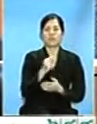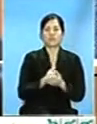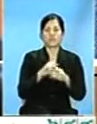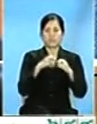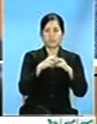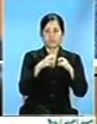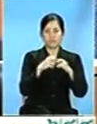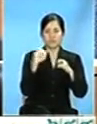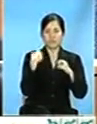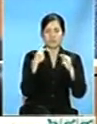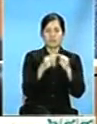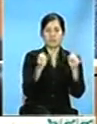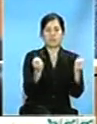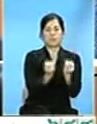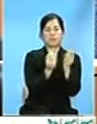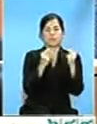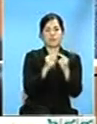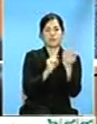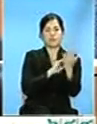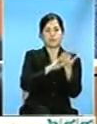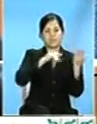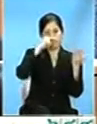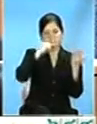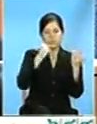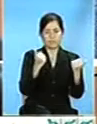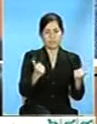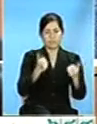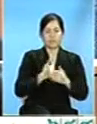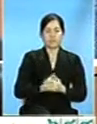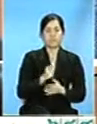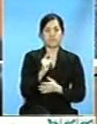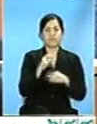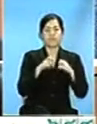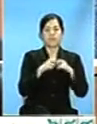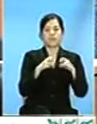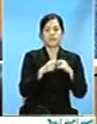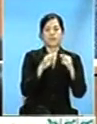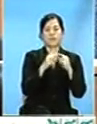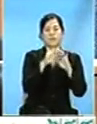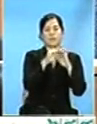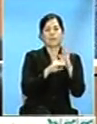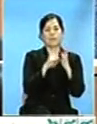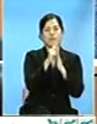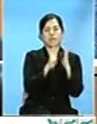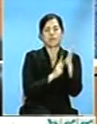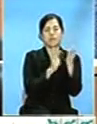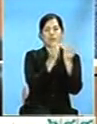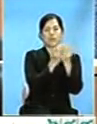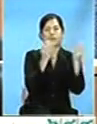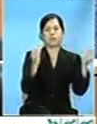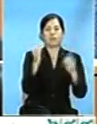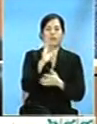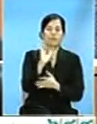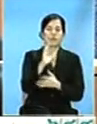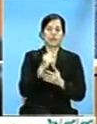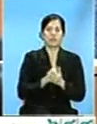ที่เกิดขึ้นกับบ้านเมืองของเราในวันนี้ไม่ได้เกิดขึ้นจากร่างรัฐธรรมนูญครับ